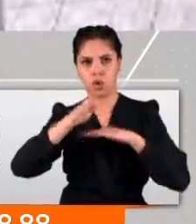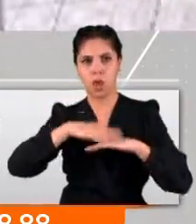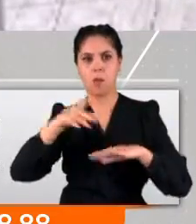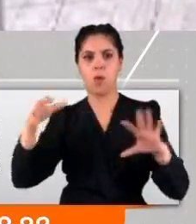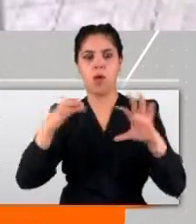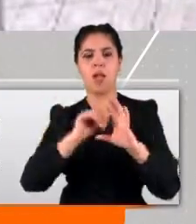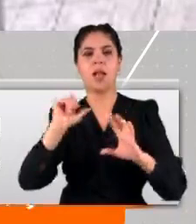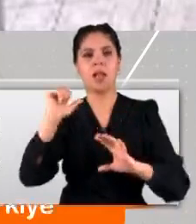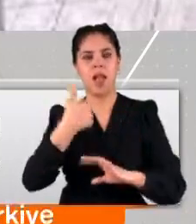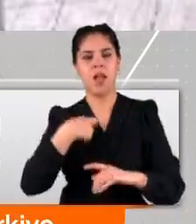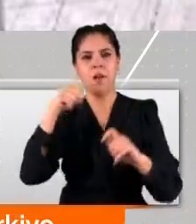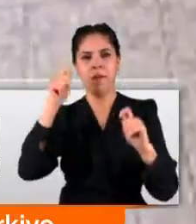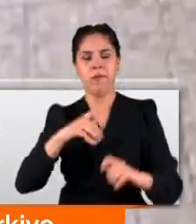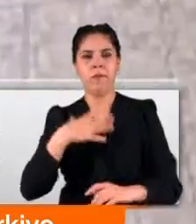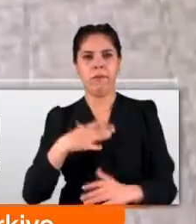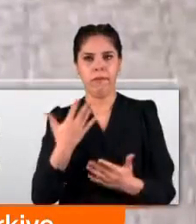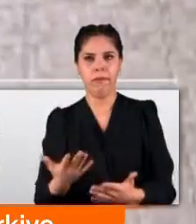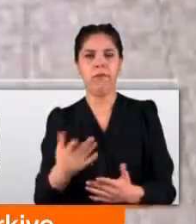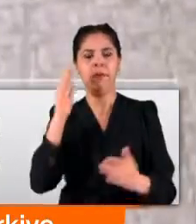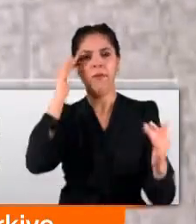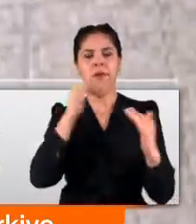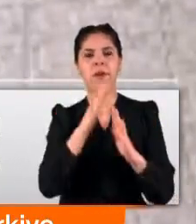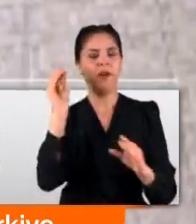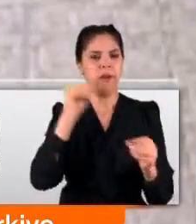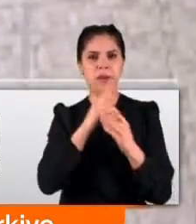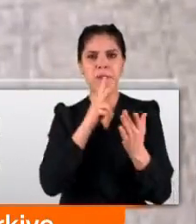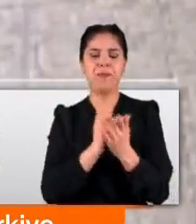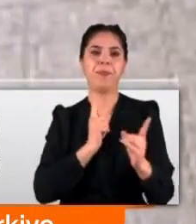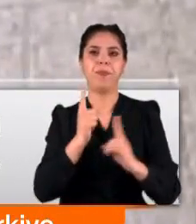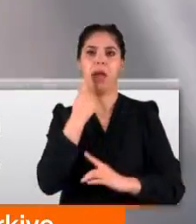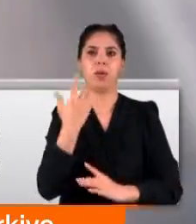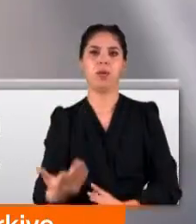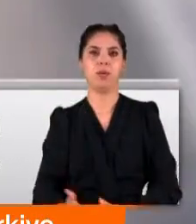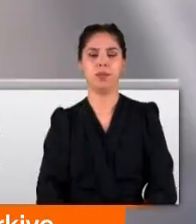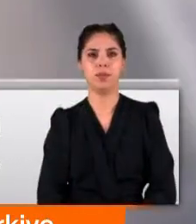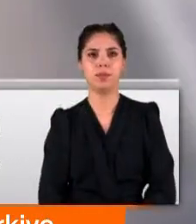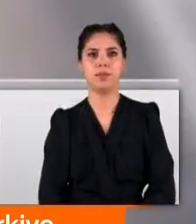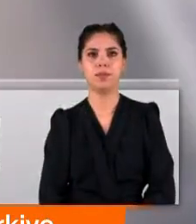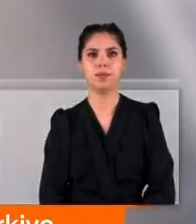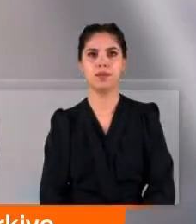ilgili gerekenleri yapmak istiyoruz. Anlaşmazlıkta son sözü yargı söyleyecek.